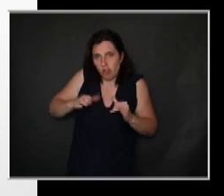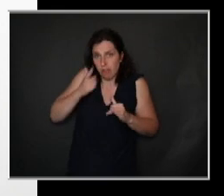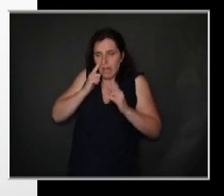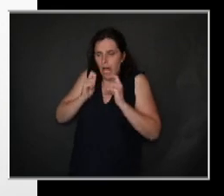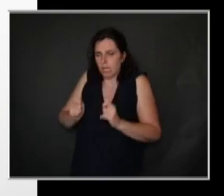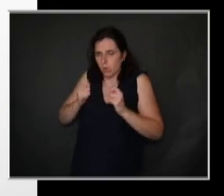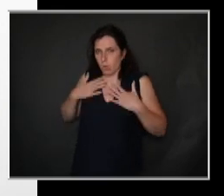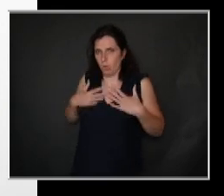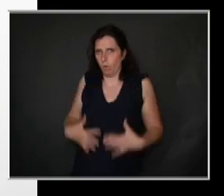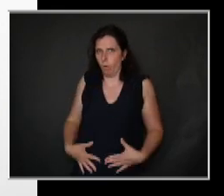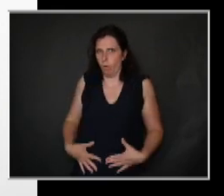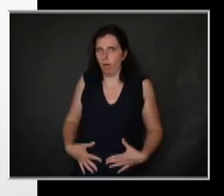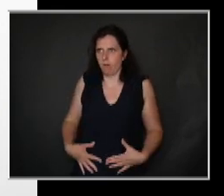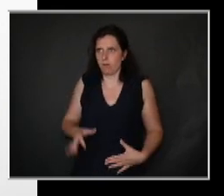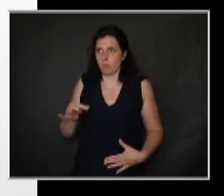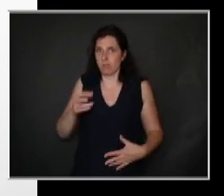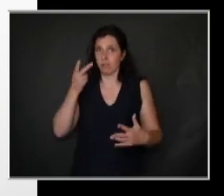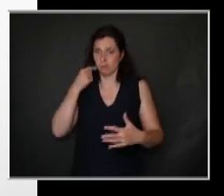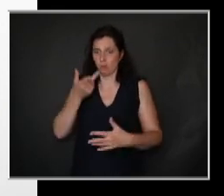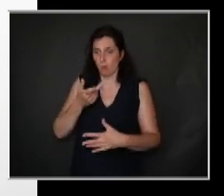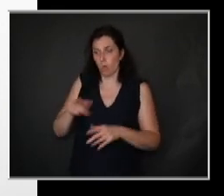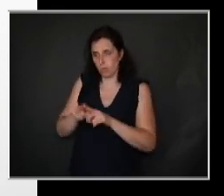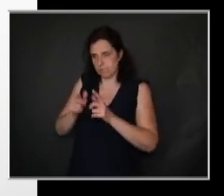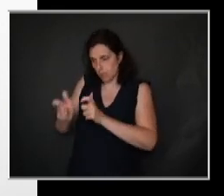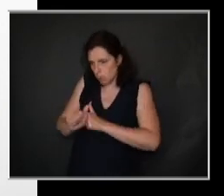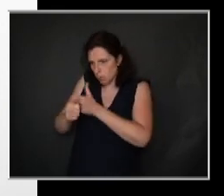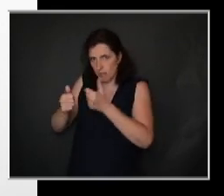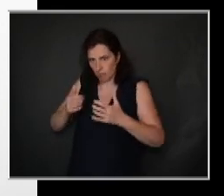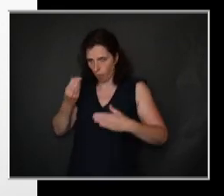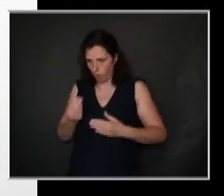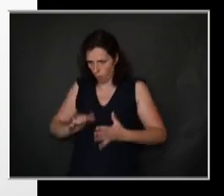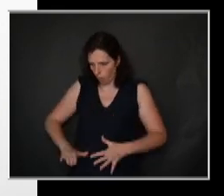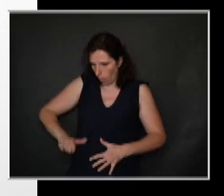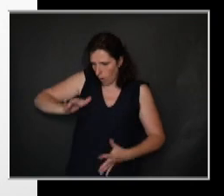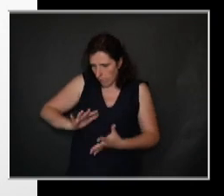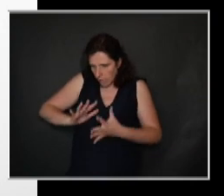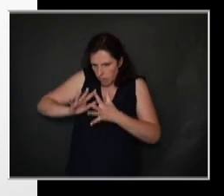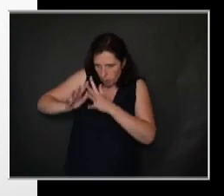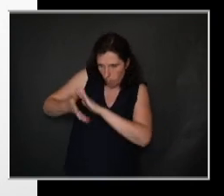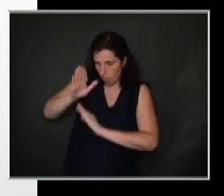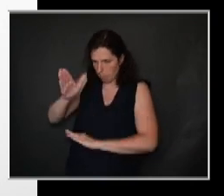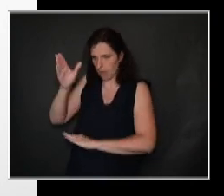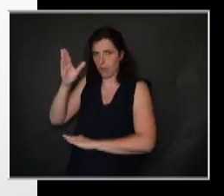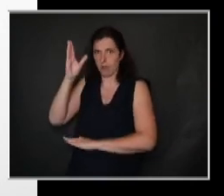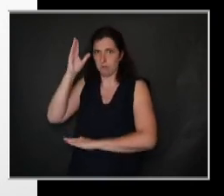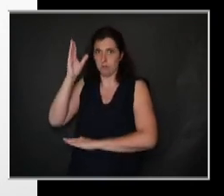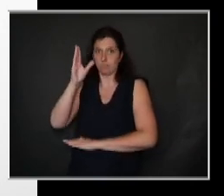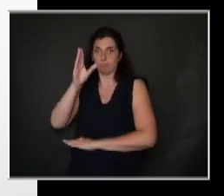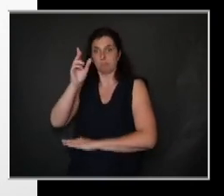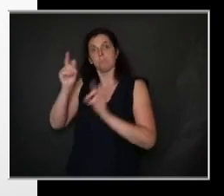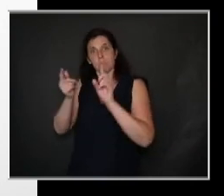vigilant, peut-être faire encadrer le développement de l'enfant par un spécialiste du